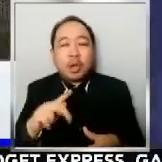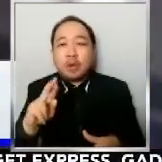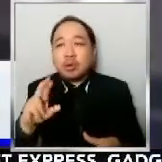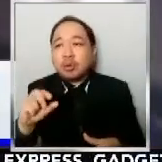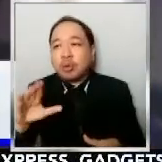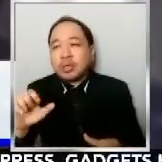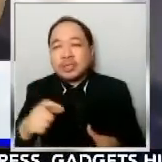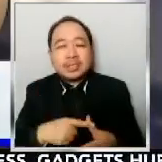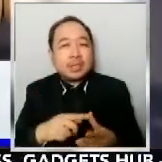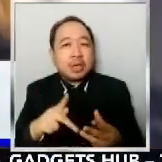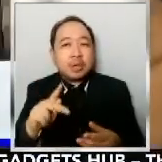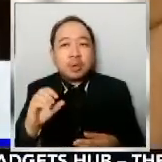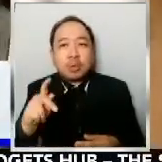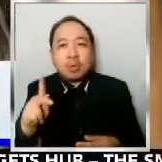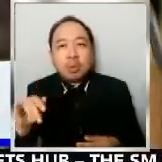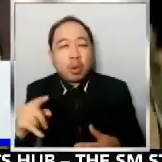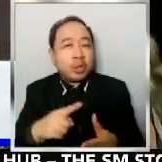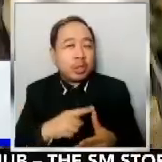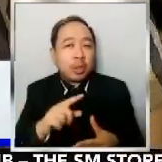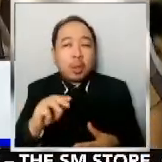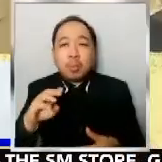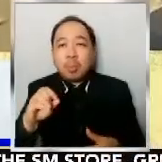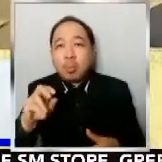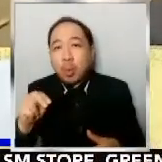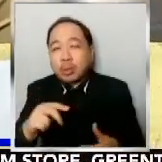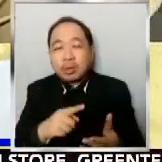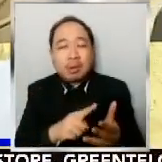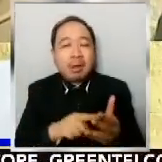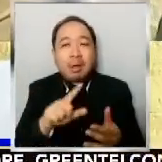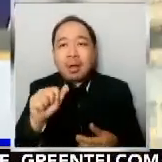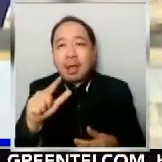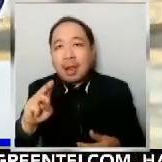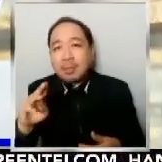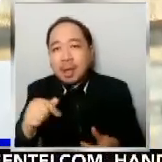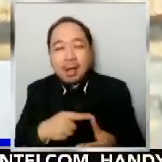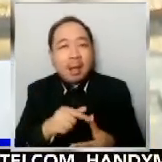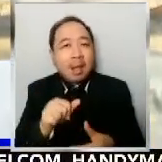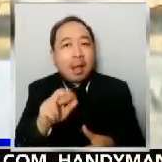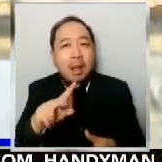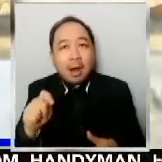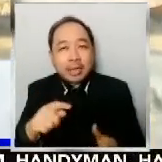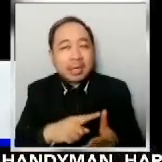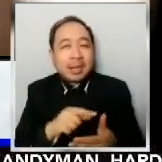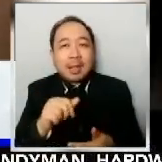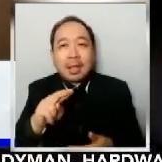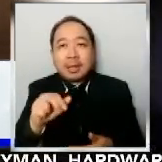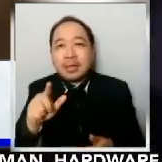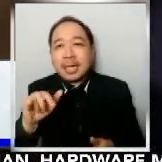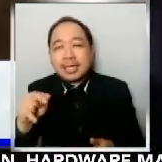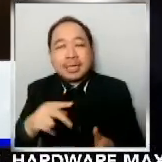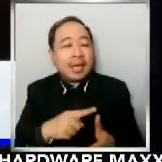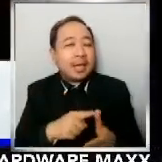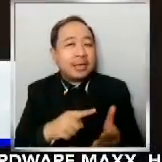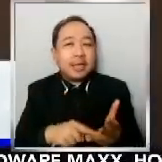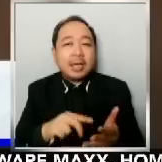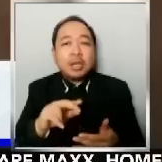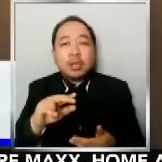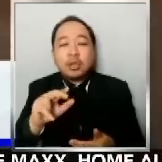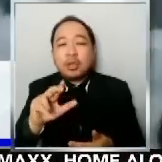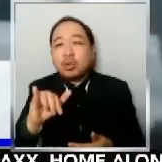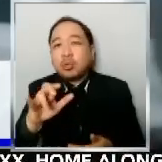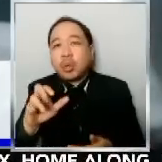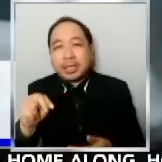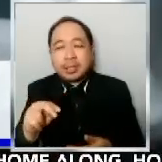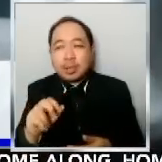Confiado, Alma Concepcion, Art Acuña, Annalyn Baro, at Ewan Mikael. All set na ang lahat kahit